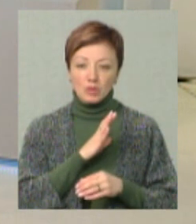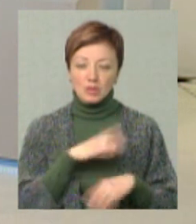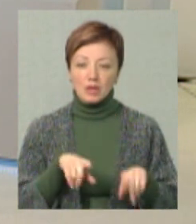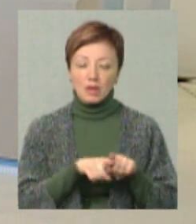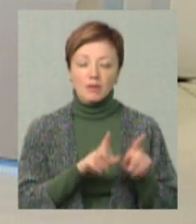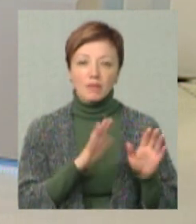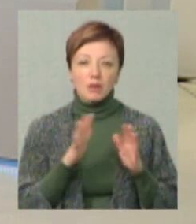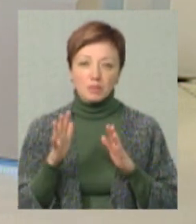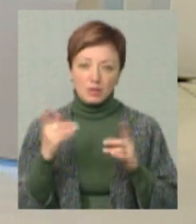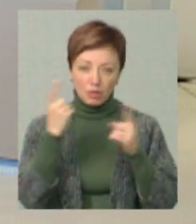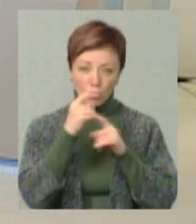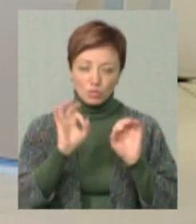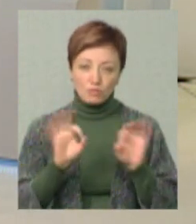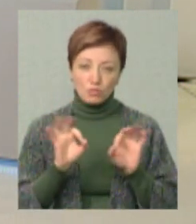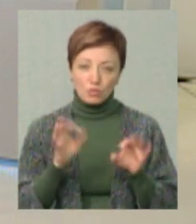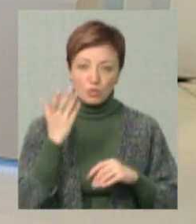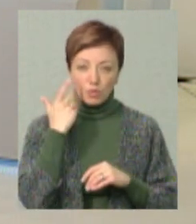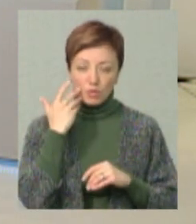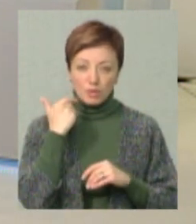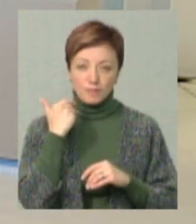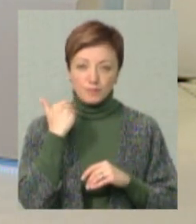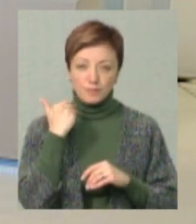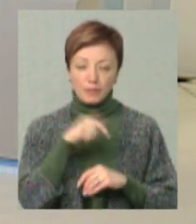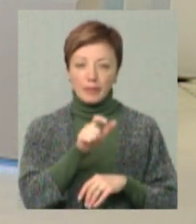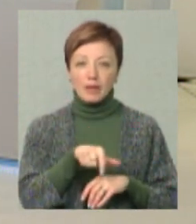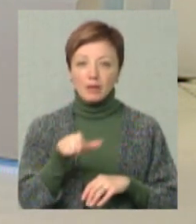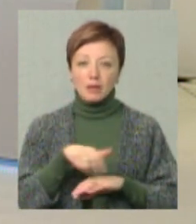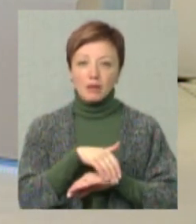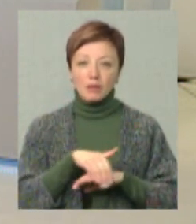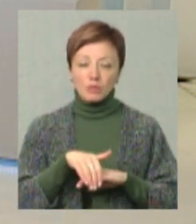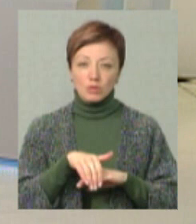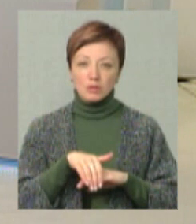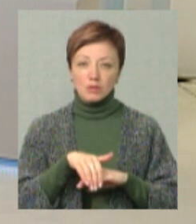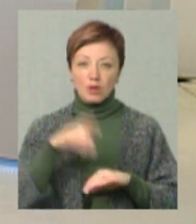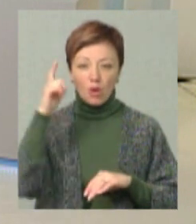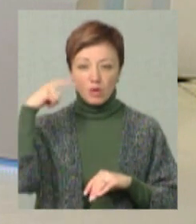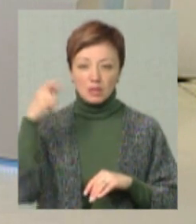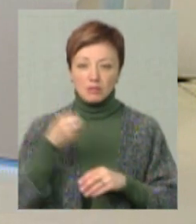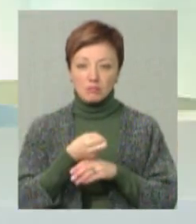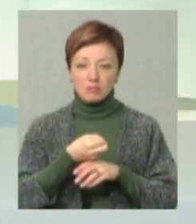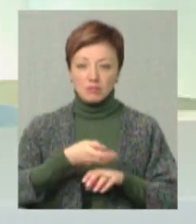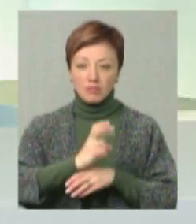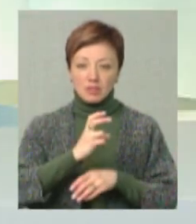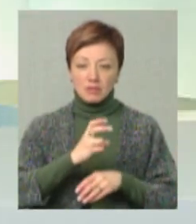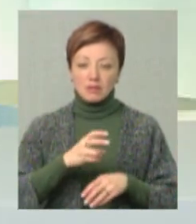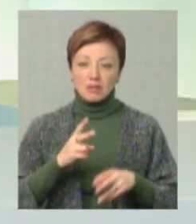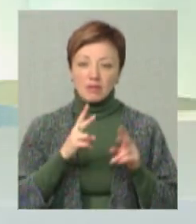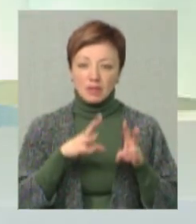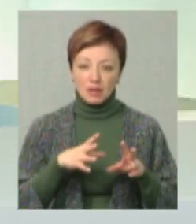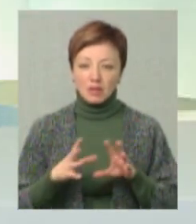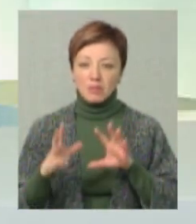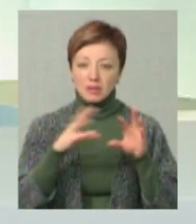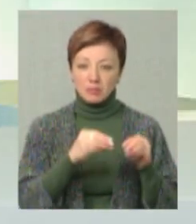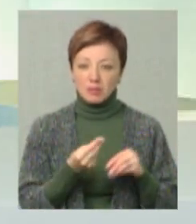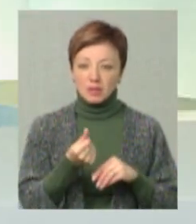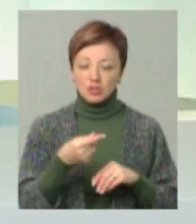були такі випадки озвучені, коли людей на вулиці Козацькій виселили з квартири, також